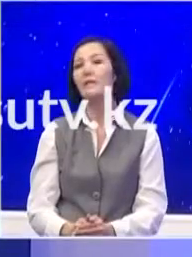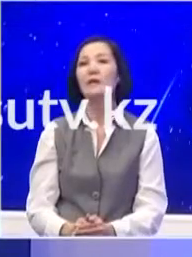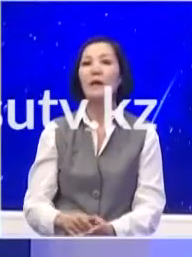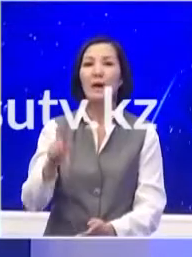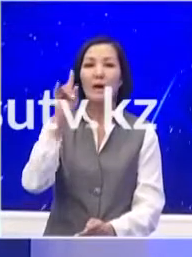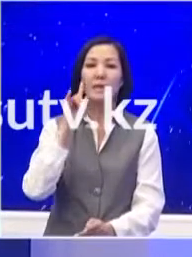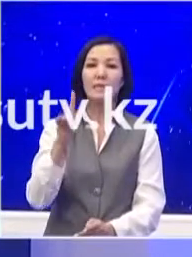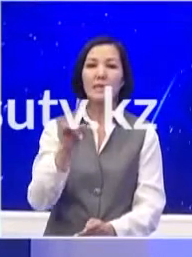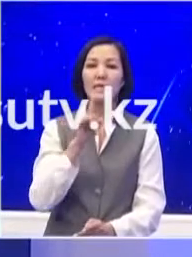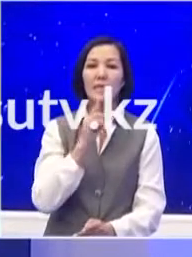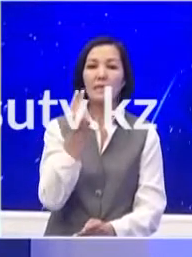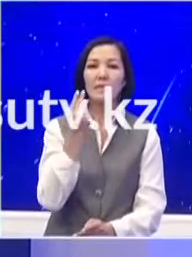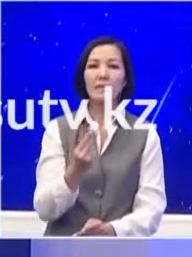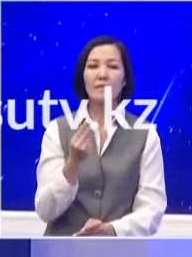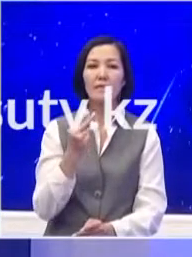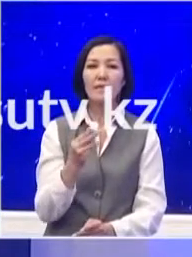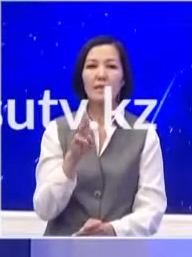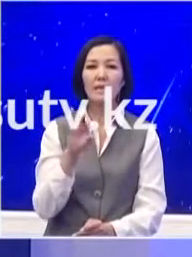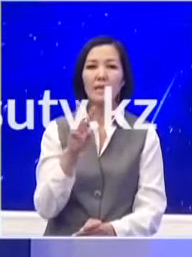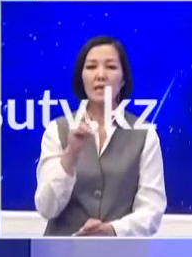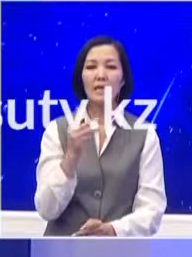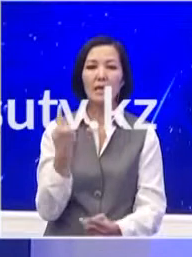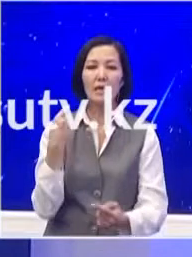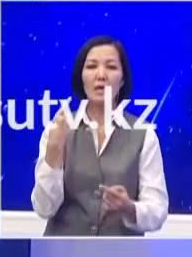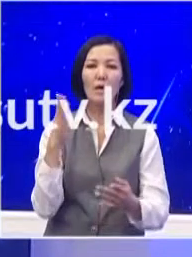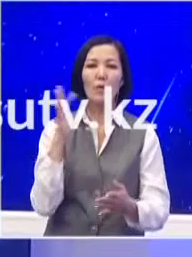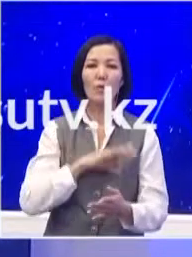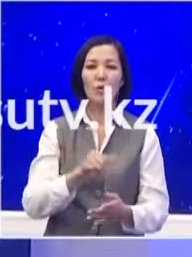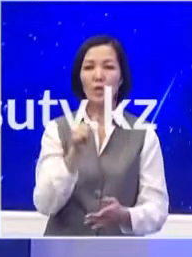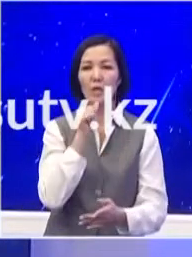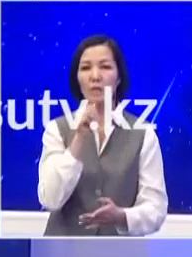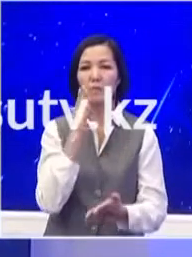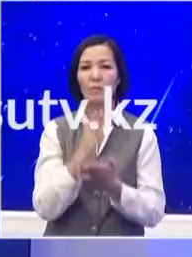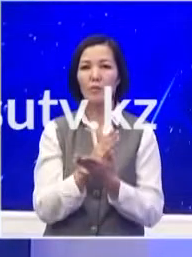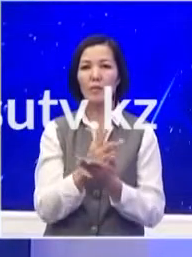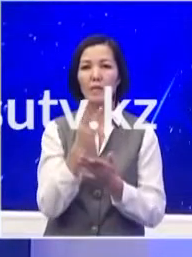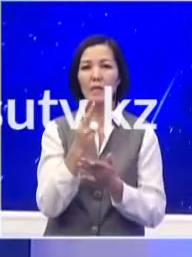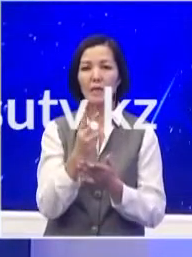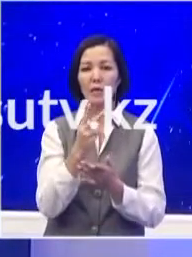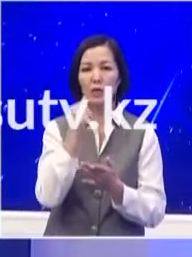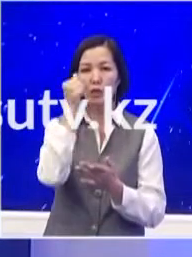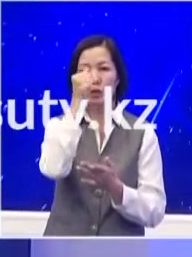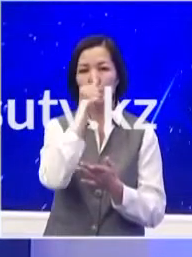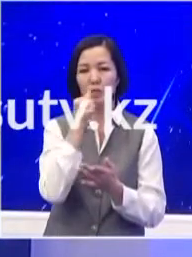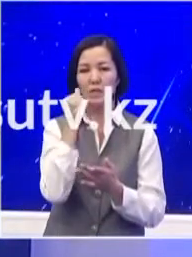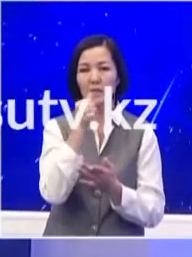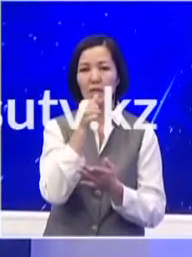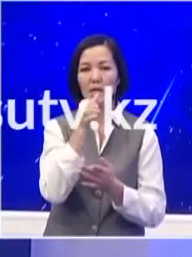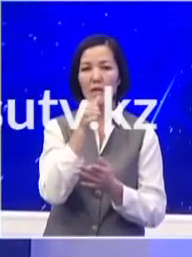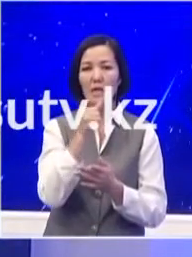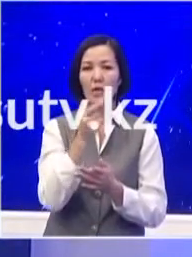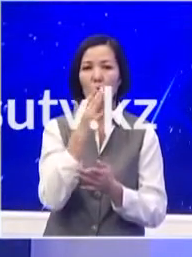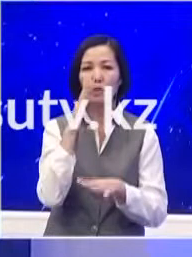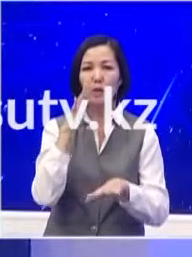Елімізде цифрлық теңге қолданысқа енгізілуі мүмкін. Нақтыласақ, жоба жылдың екінші жартысында пилоттық режимде жұмыс істейді. Ұлттық банк